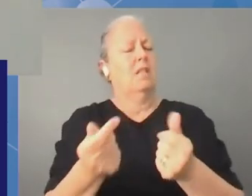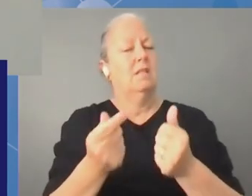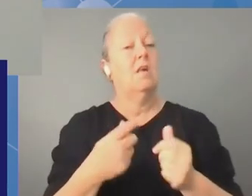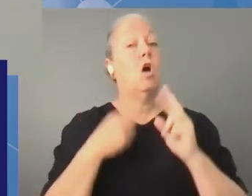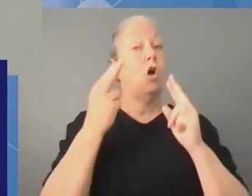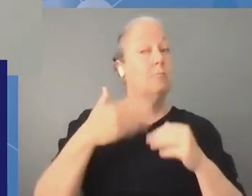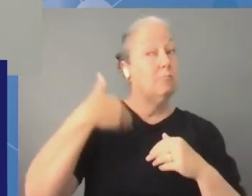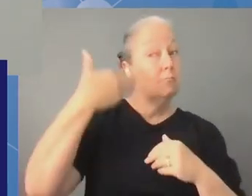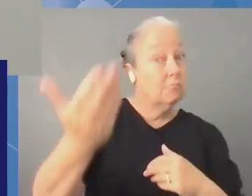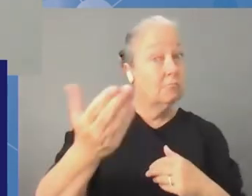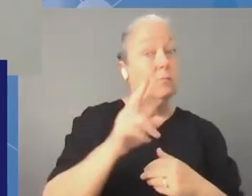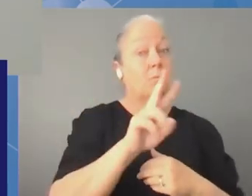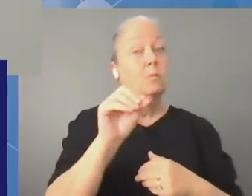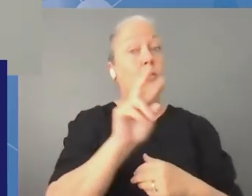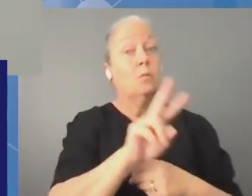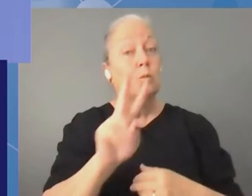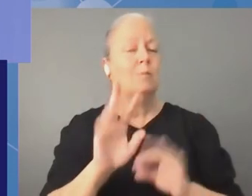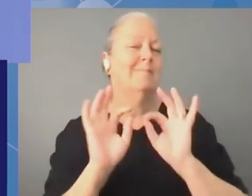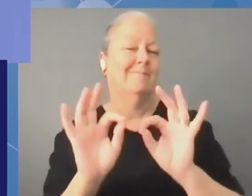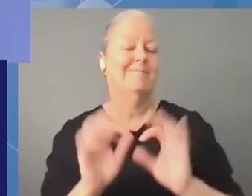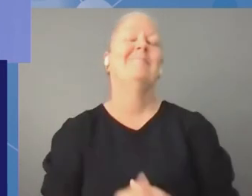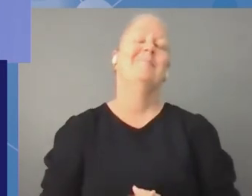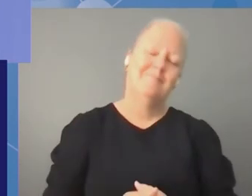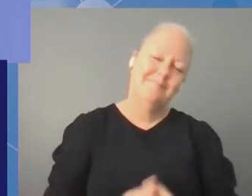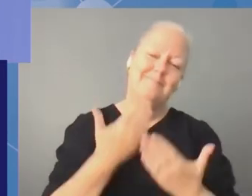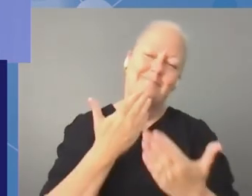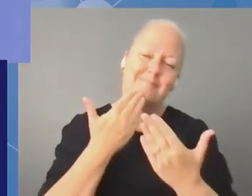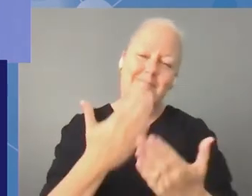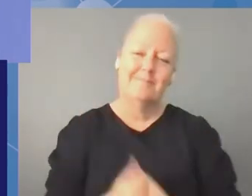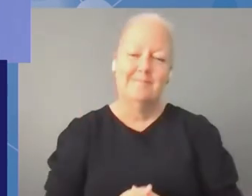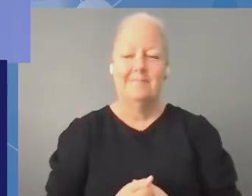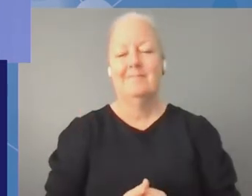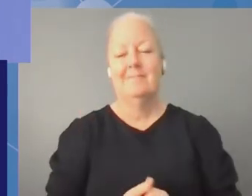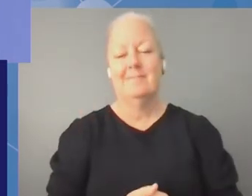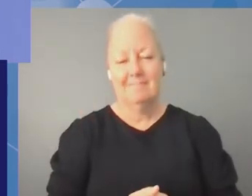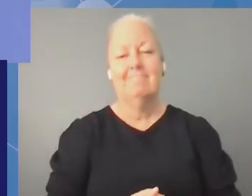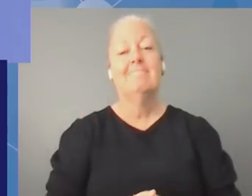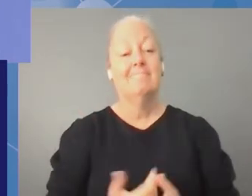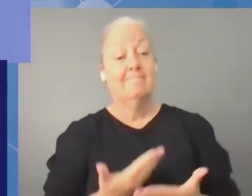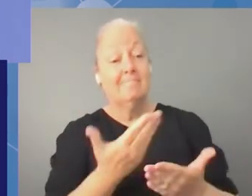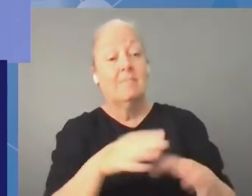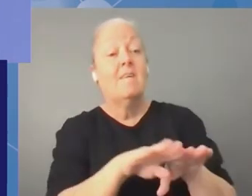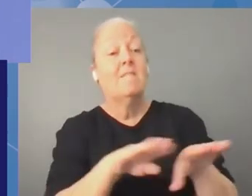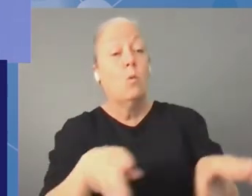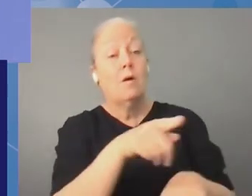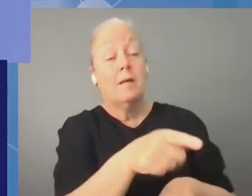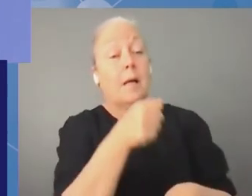是非常高质量的吧，我相信今后也会保持着这样的一个水平，